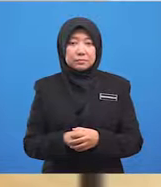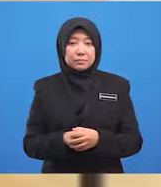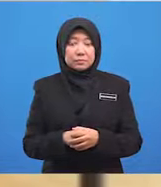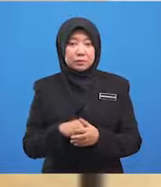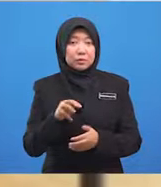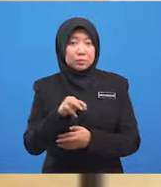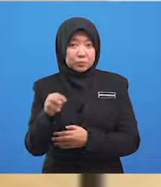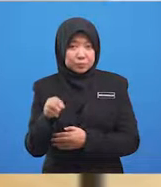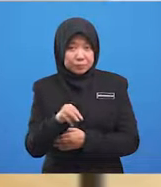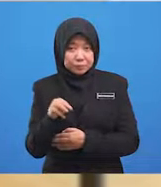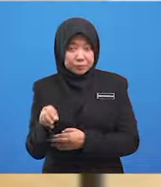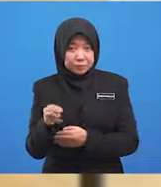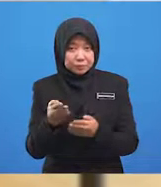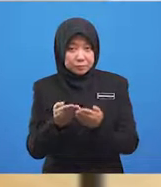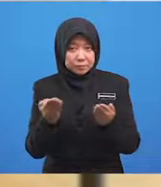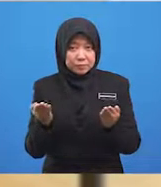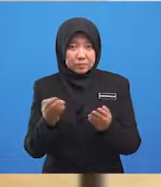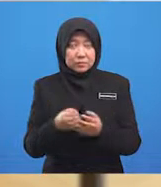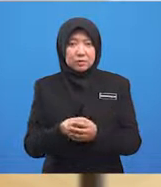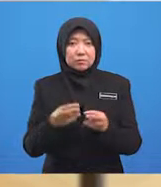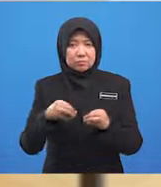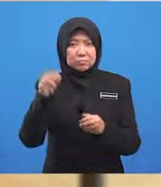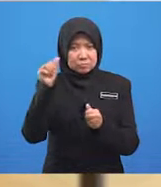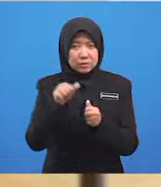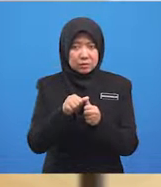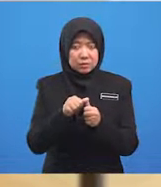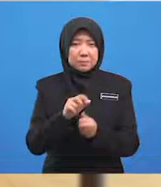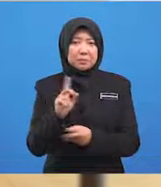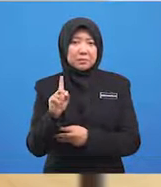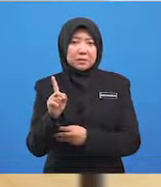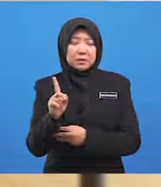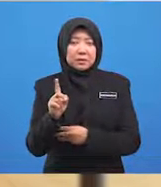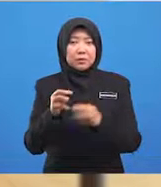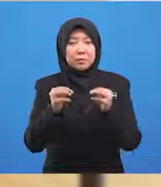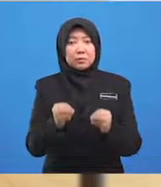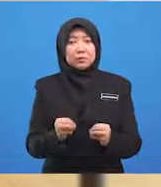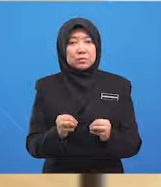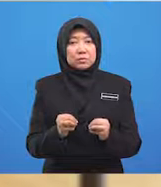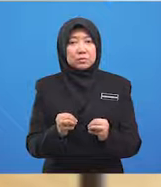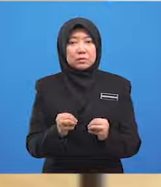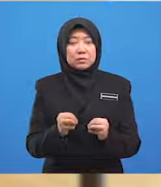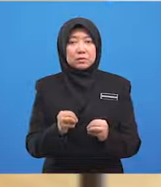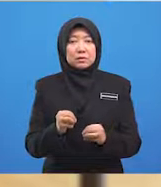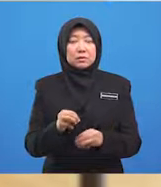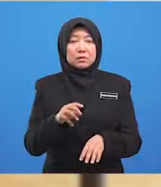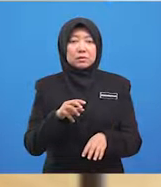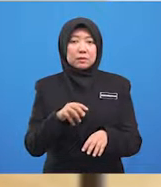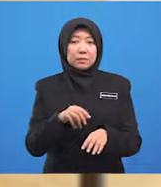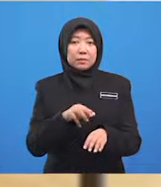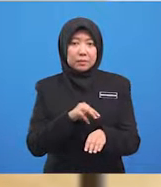murid-murid pastikah muring-muring ingat Gimanakah manusia pada zaman megalitik